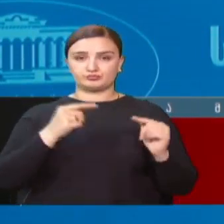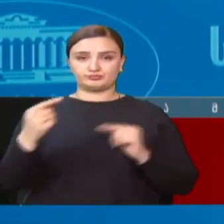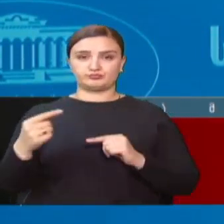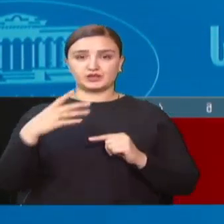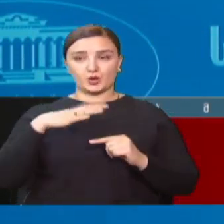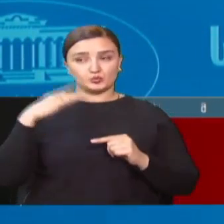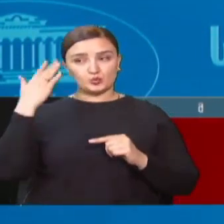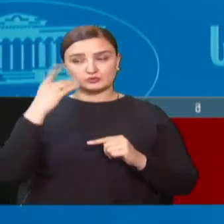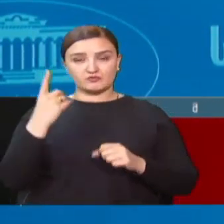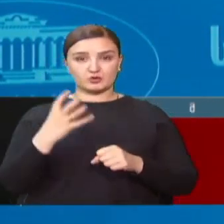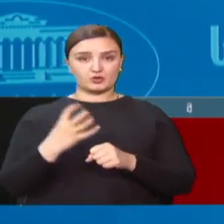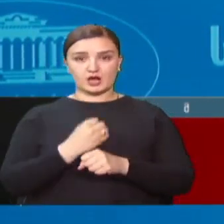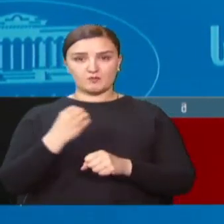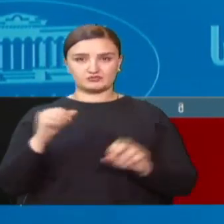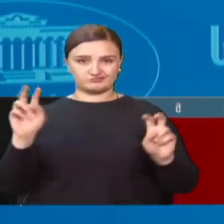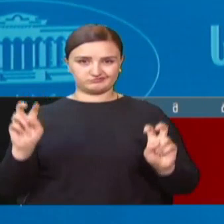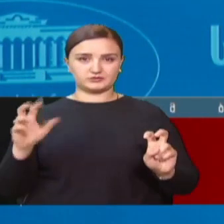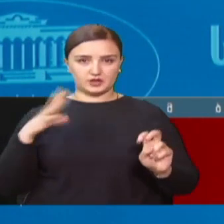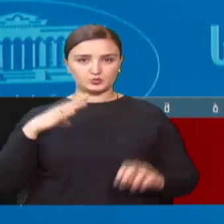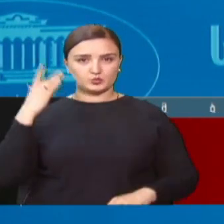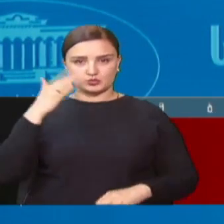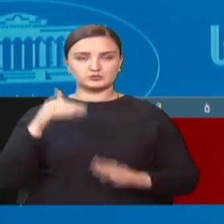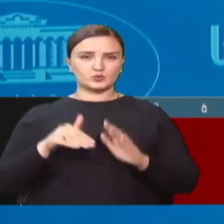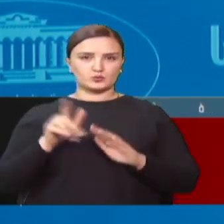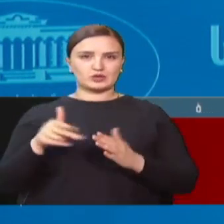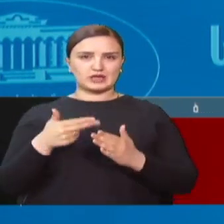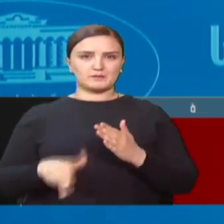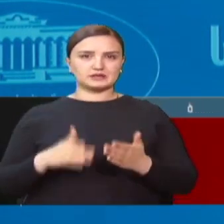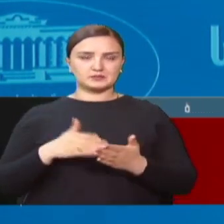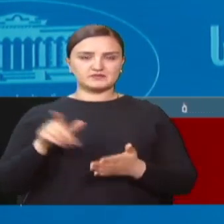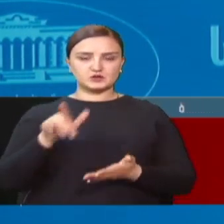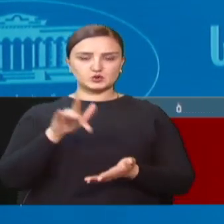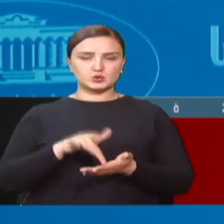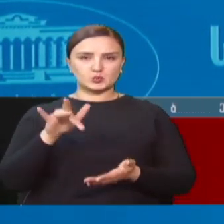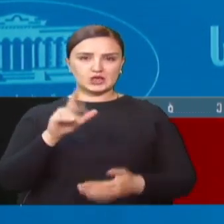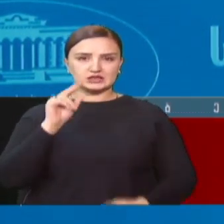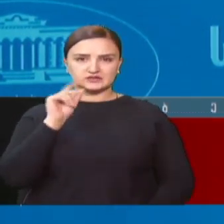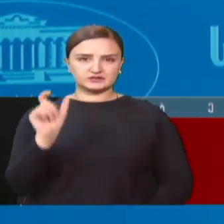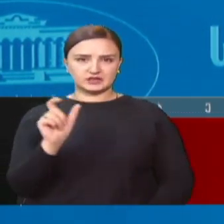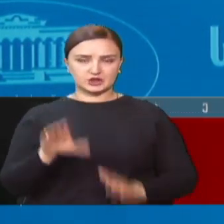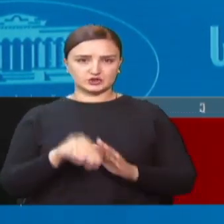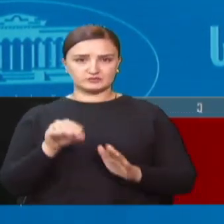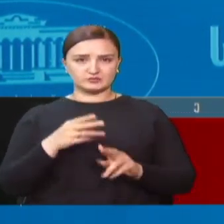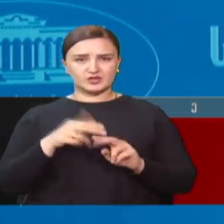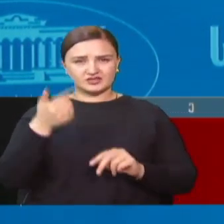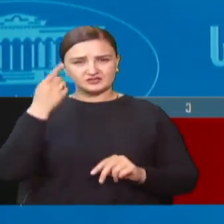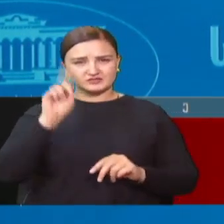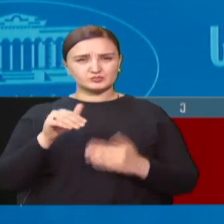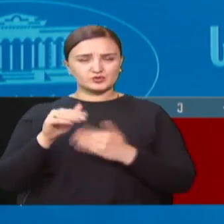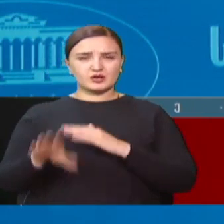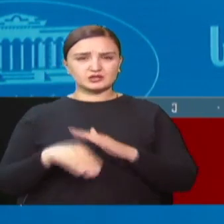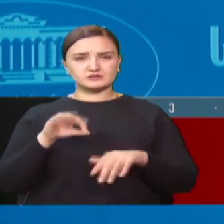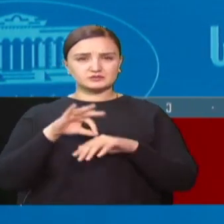მარტო გამარჯვებული, ეგრეთ წოდებული ჭალებში ქართული ოცნება ბევრად უფრო დამარცხებული არის ამ შუალედურ არჩევნებში, იმიტომ რომ ჩვენ ძალიან კარგად ვიცით, როგორ ატარებს არჩევნებს